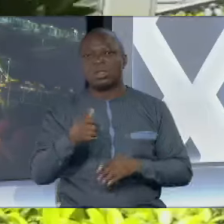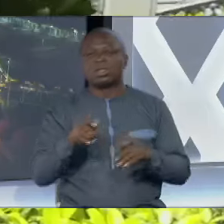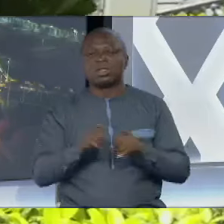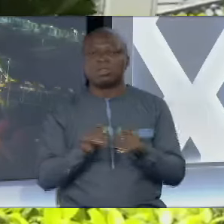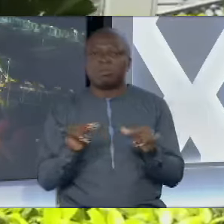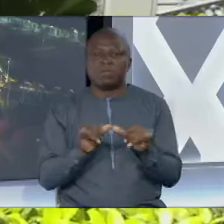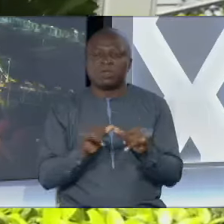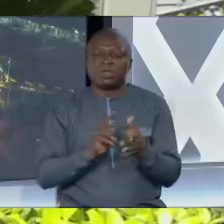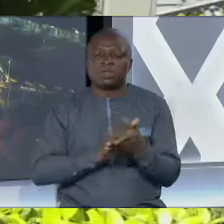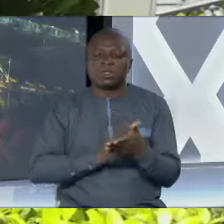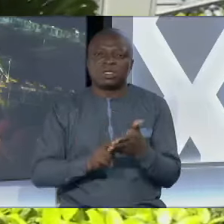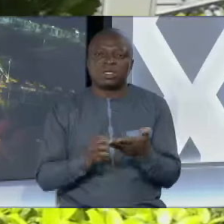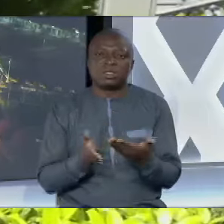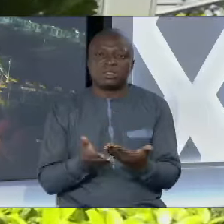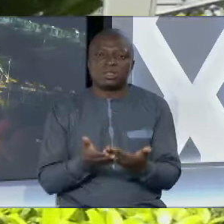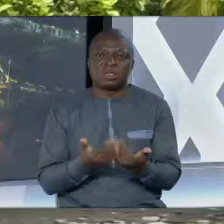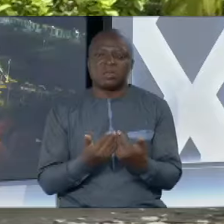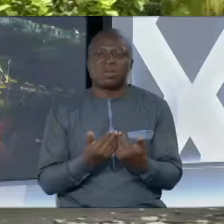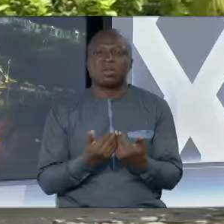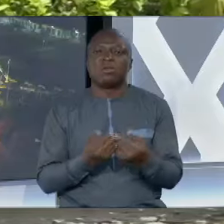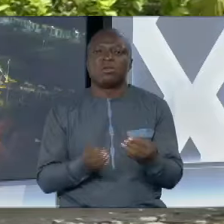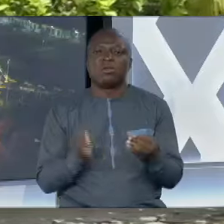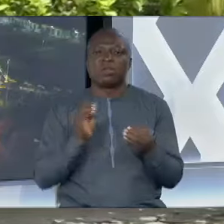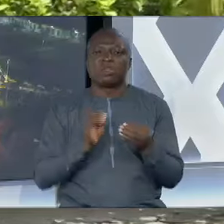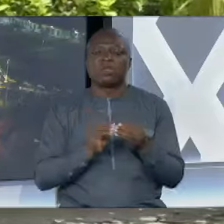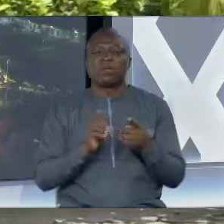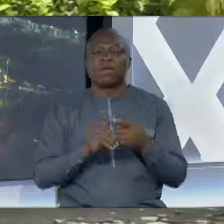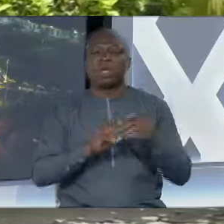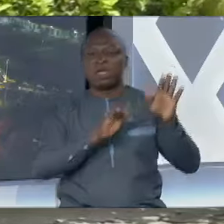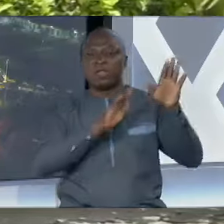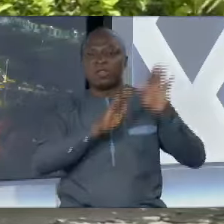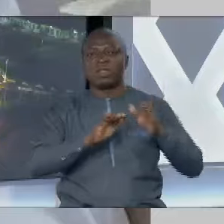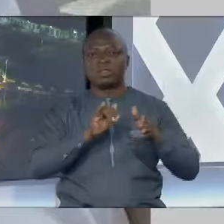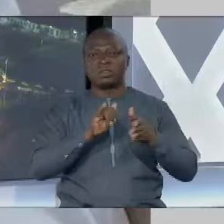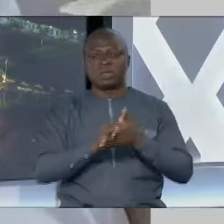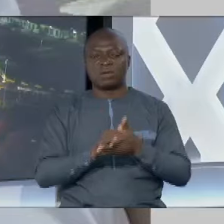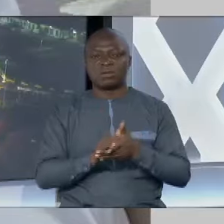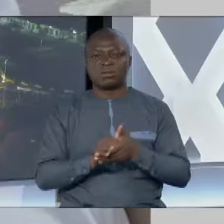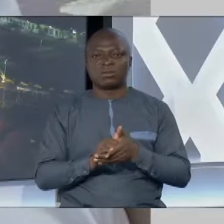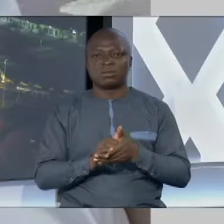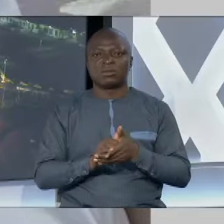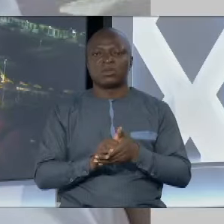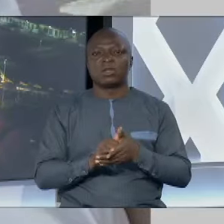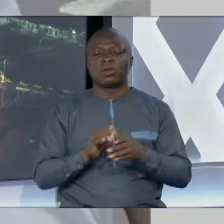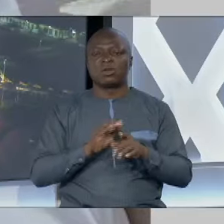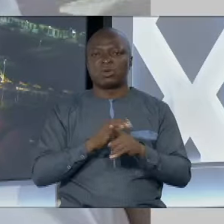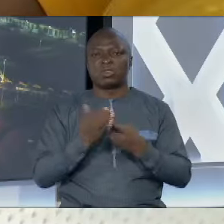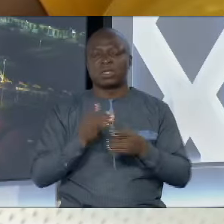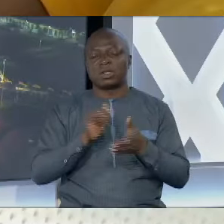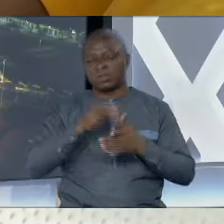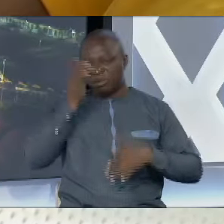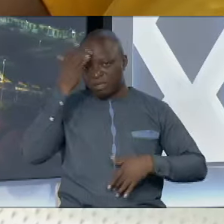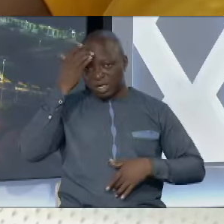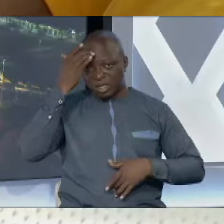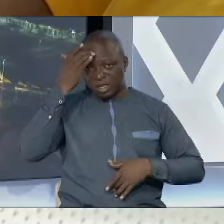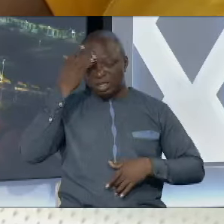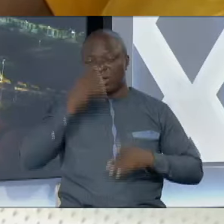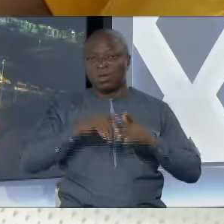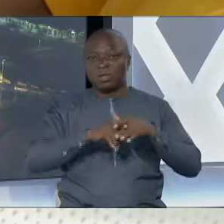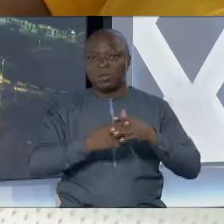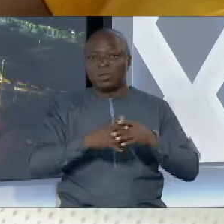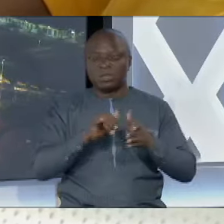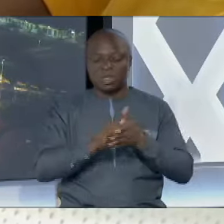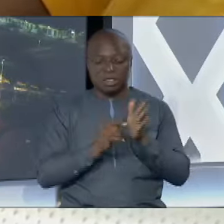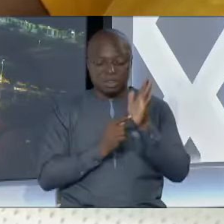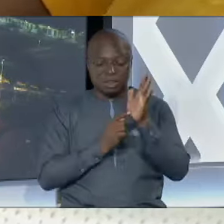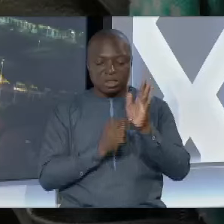mesures d'hygiène simples peuvent contribuer à limiter la transmission. Concernant le malade, dès le début des